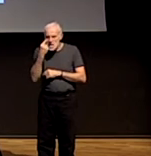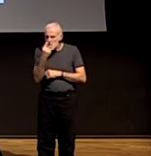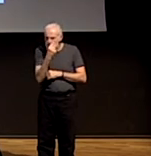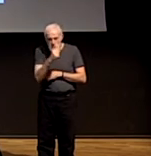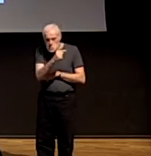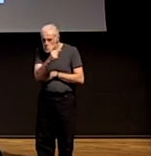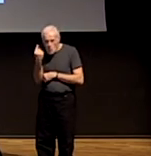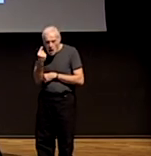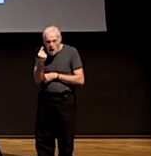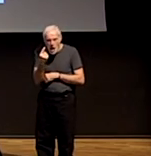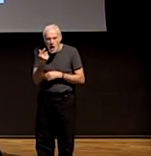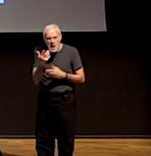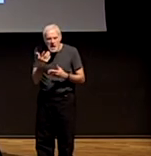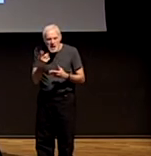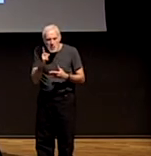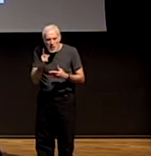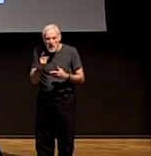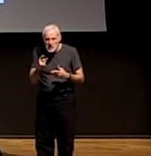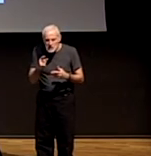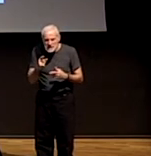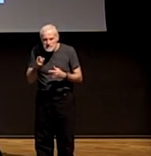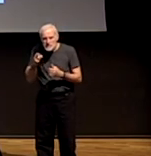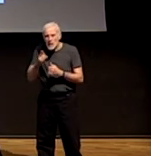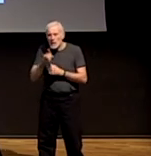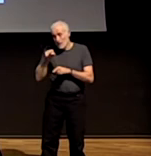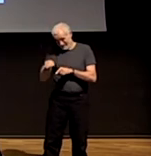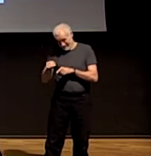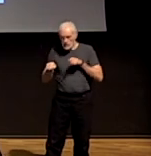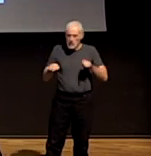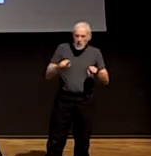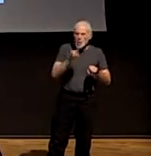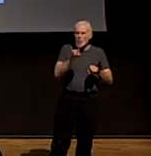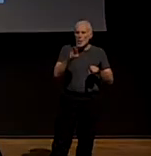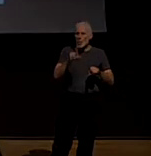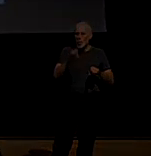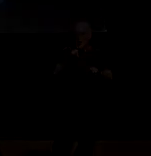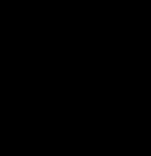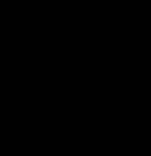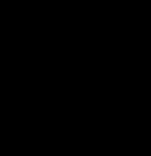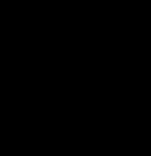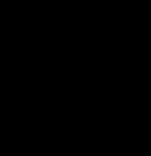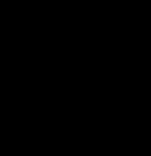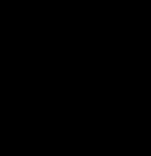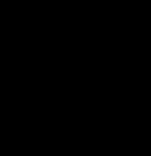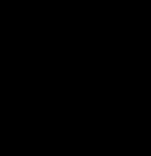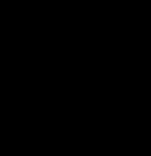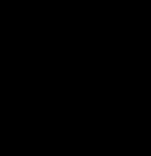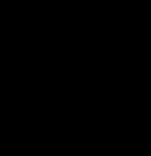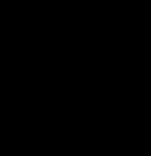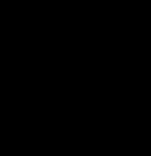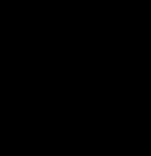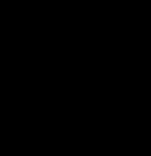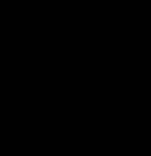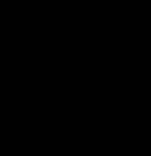hulottes ans les yeux noirs et j'ai cherché je n'ai pas la